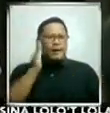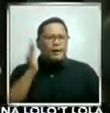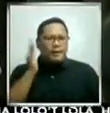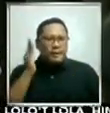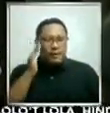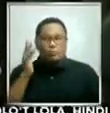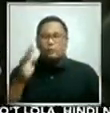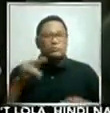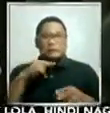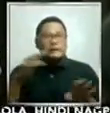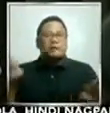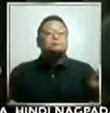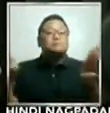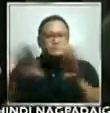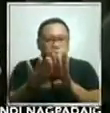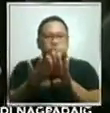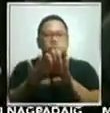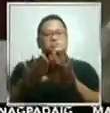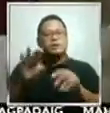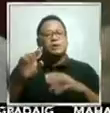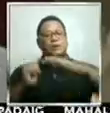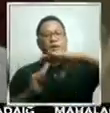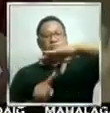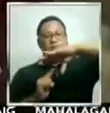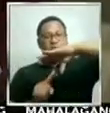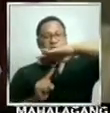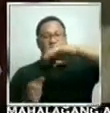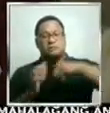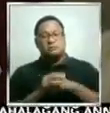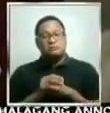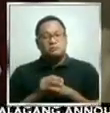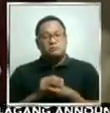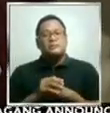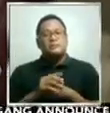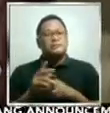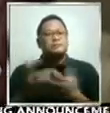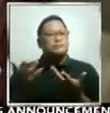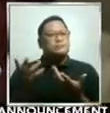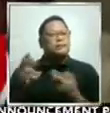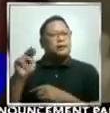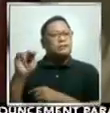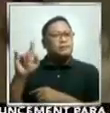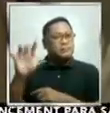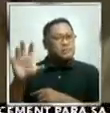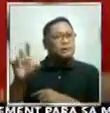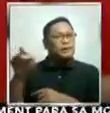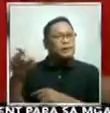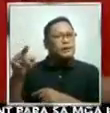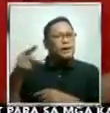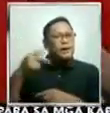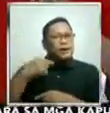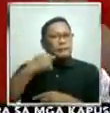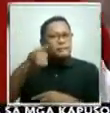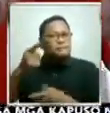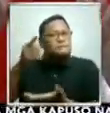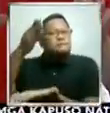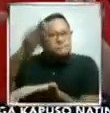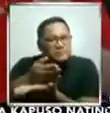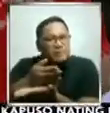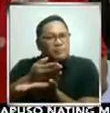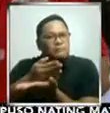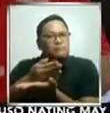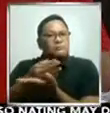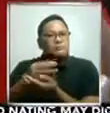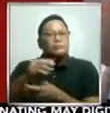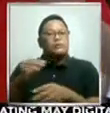sa shutdown ang operasyon ng ABS-CBN. Matapos ipatigil ng NTC ang operasyon ng ABS-CBN, sinabi ngayon